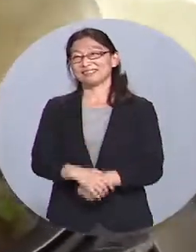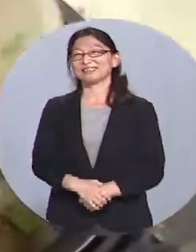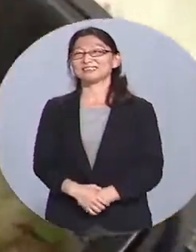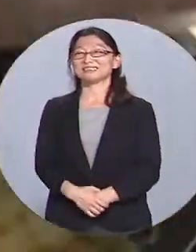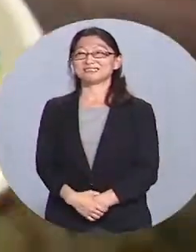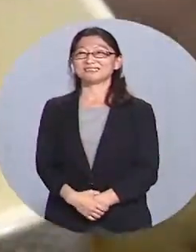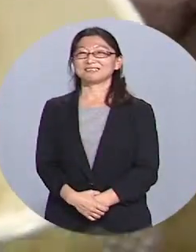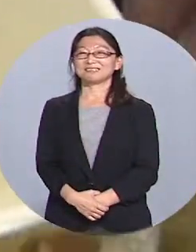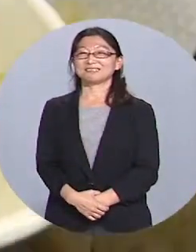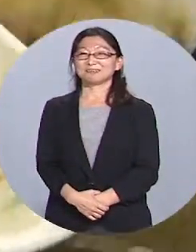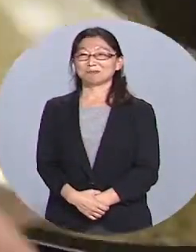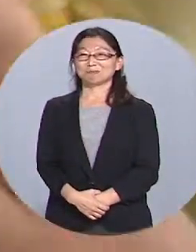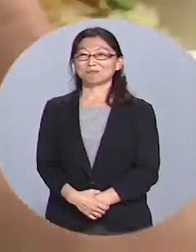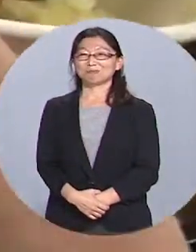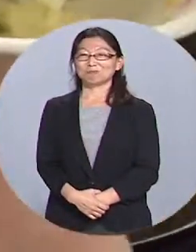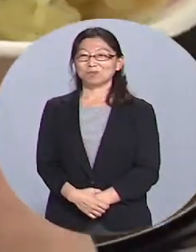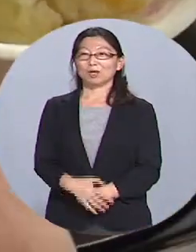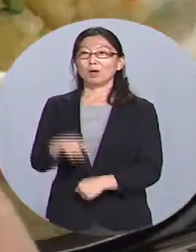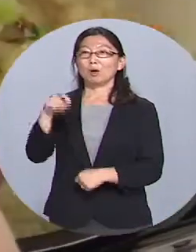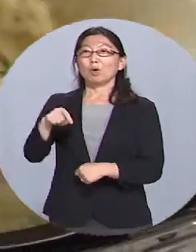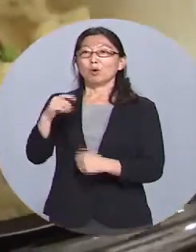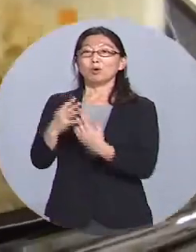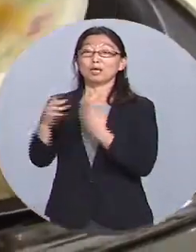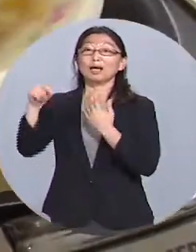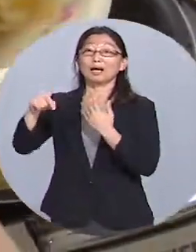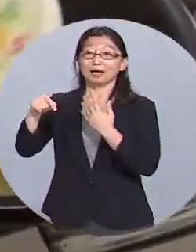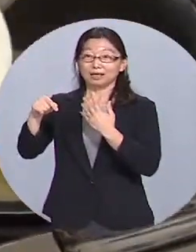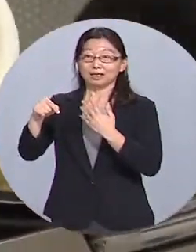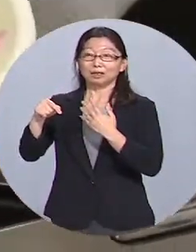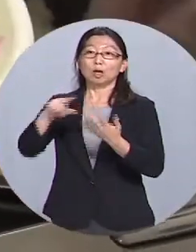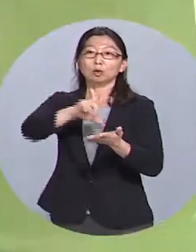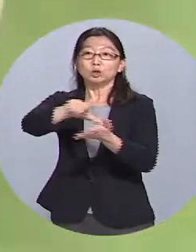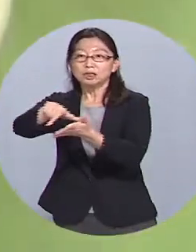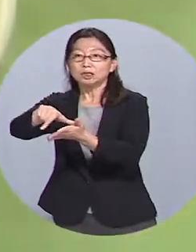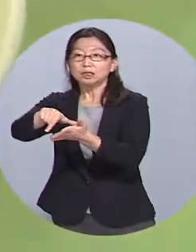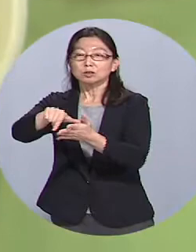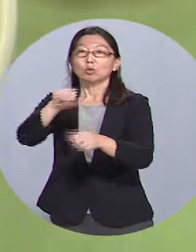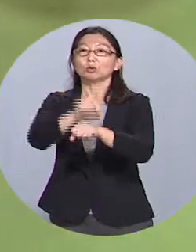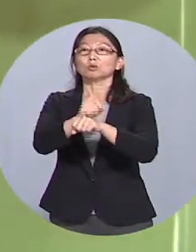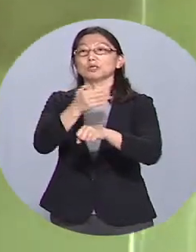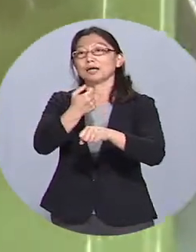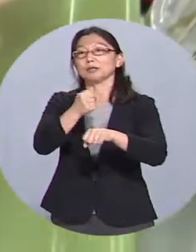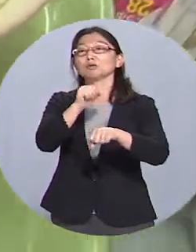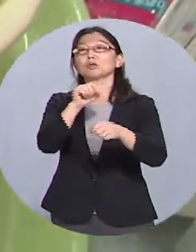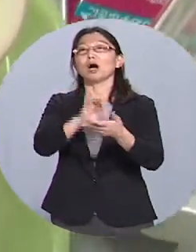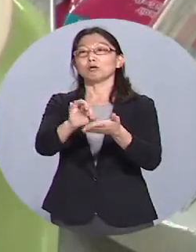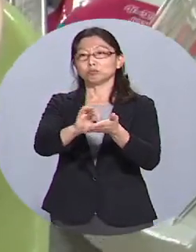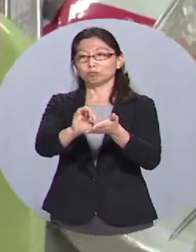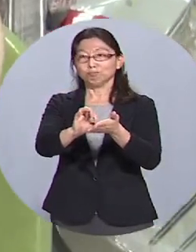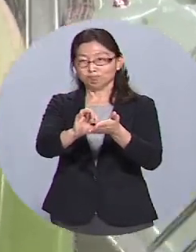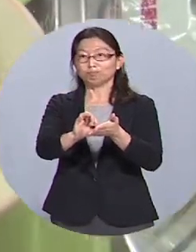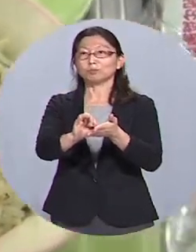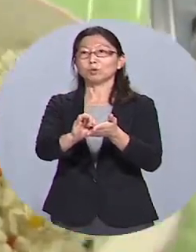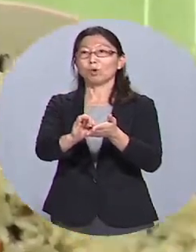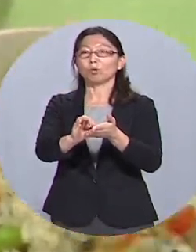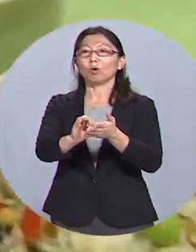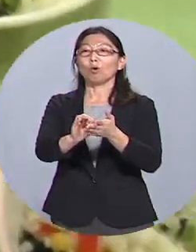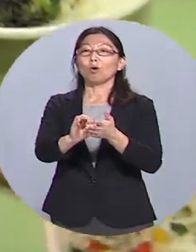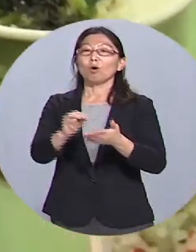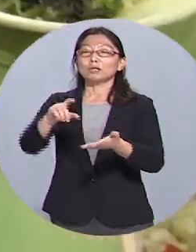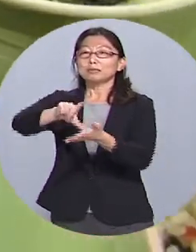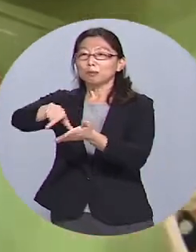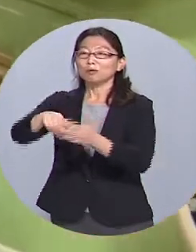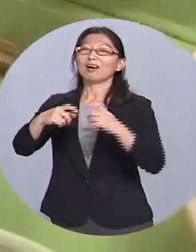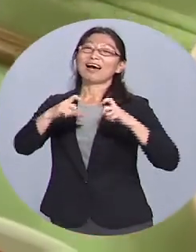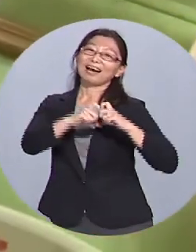甲子園では地場産物を使用し、その特色を生かした内容であることや郷土愛を育む献立であることが審査の